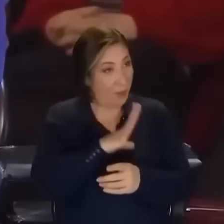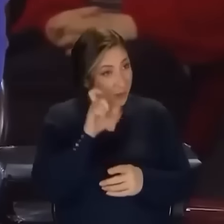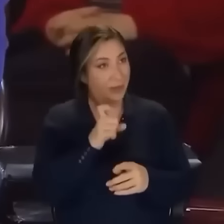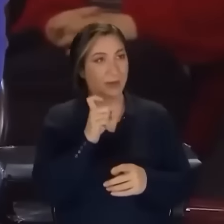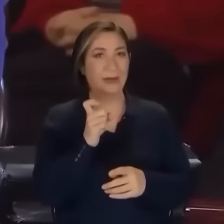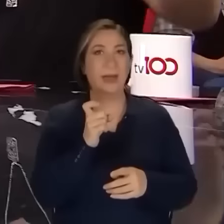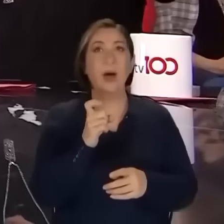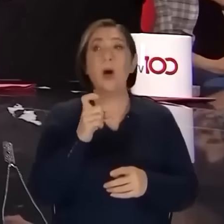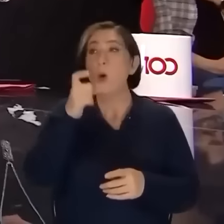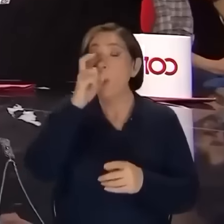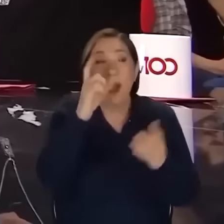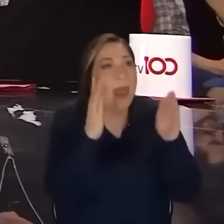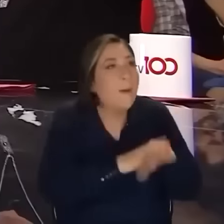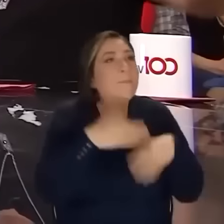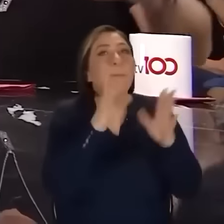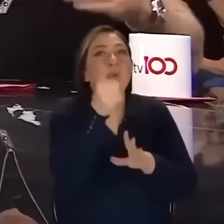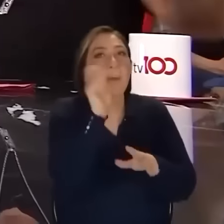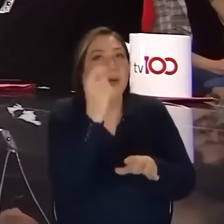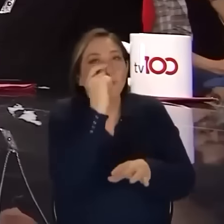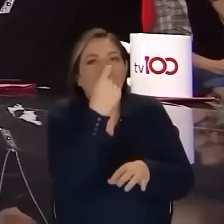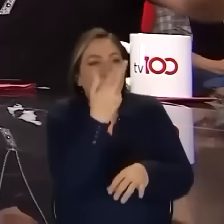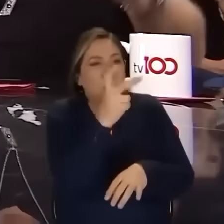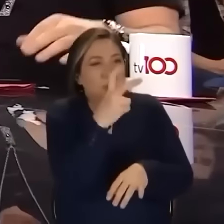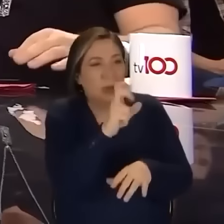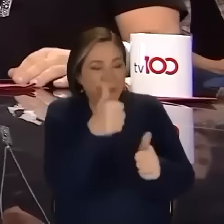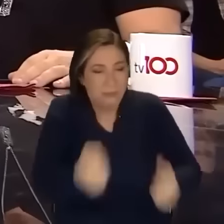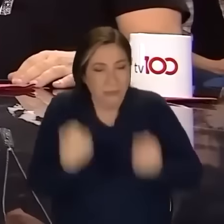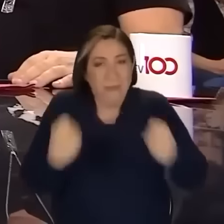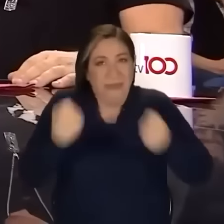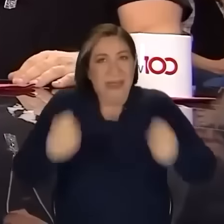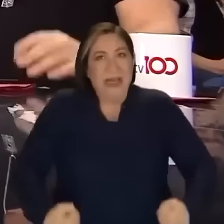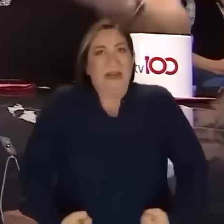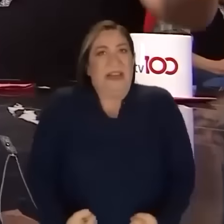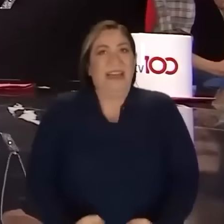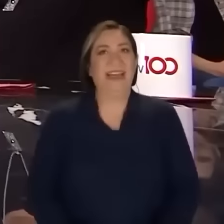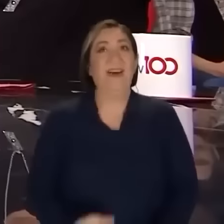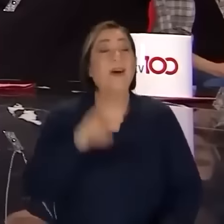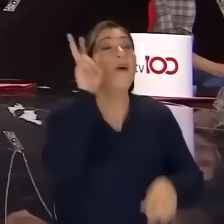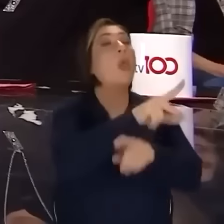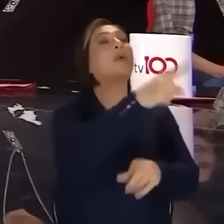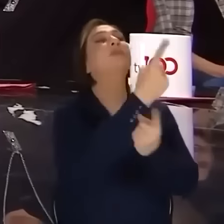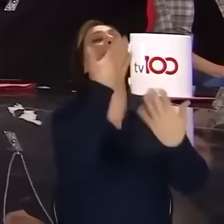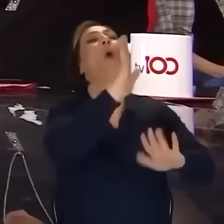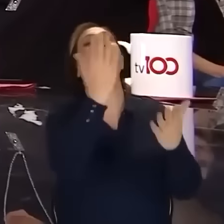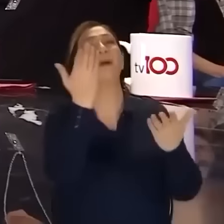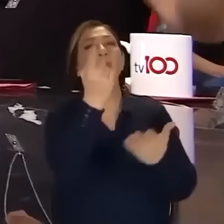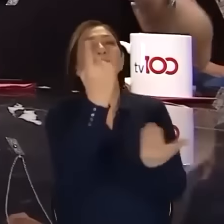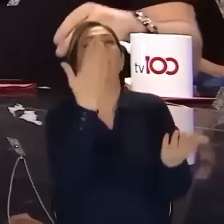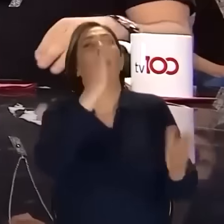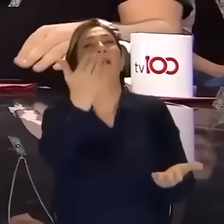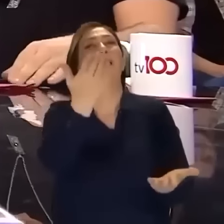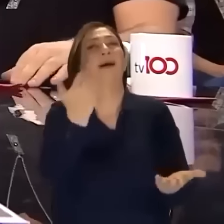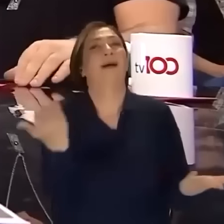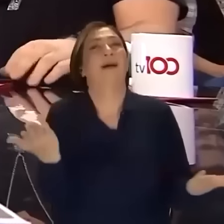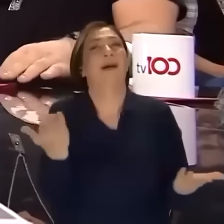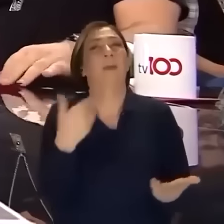hocam ya Avan yapma Allah aşkını bunu yapmak çok kolay 3 ayda yaparım ben bunu hakkaten vallahi orada bir şey yok Bir şey yok ki orada